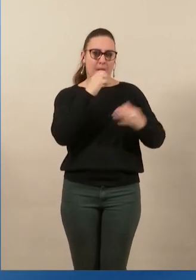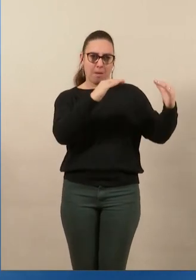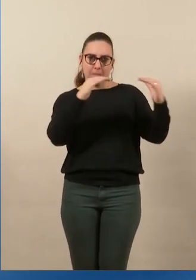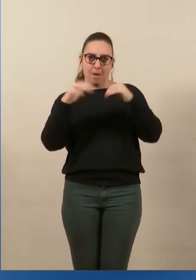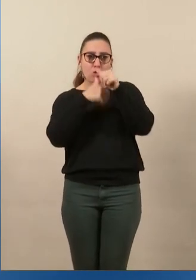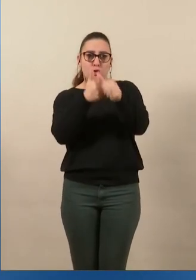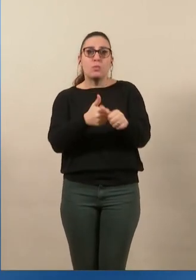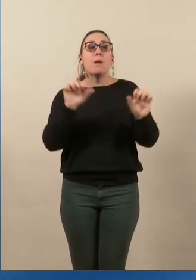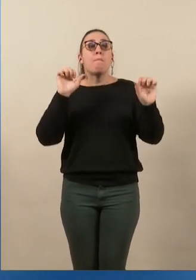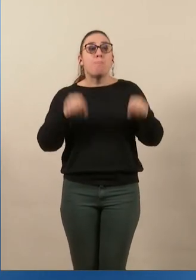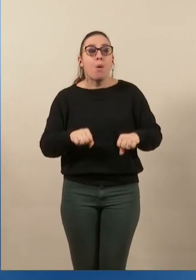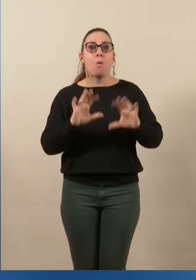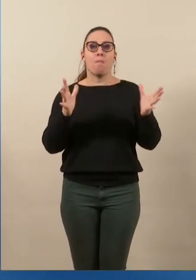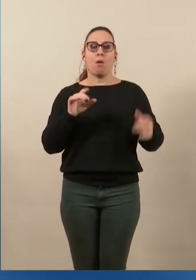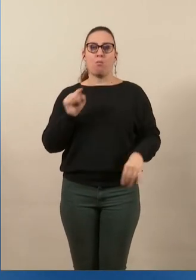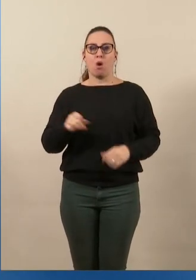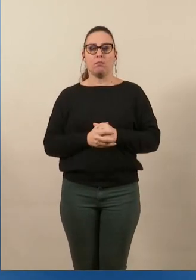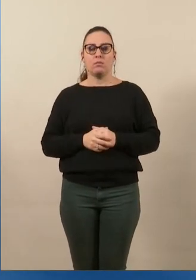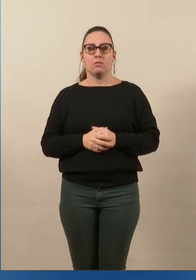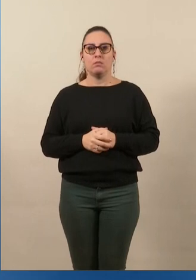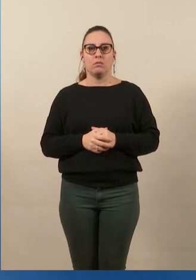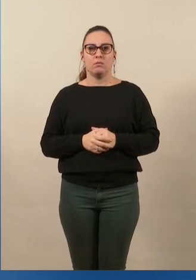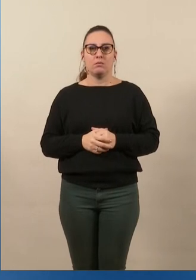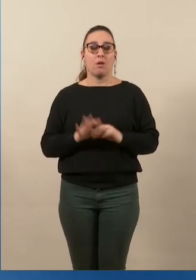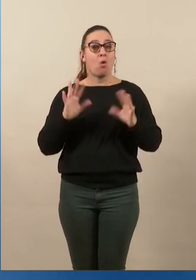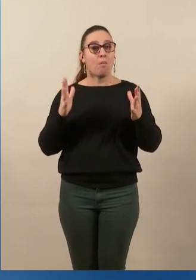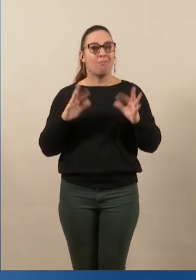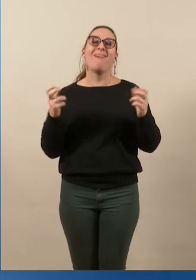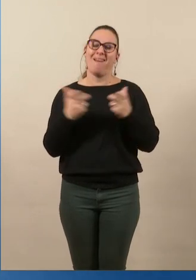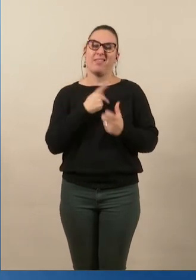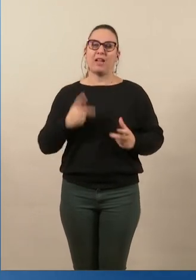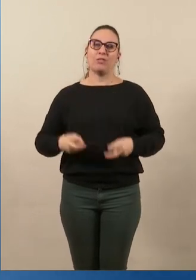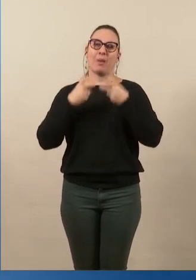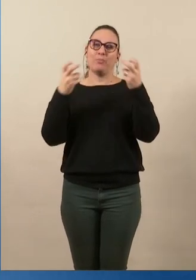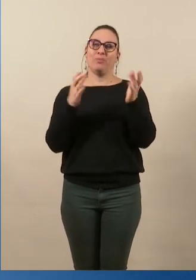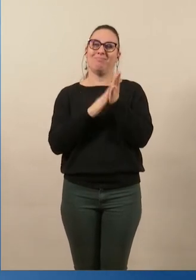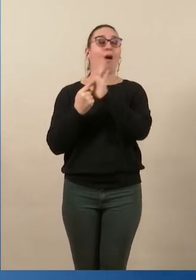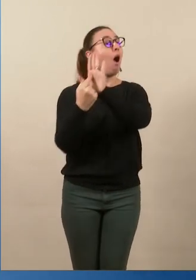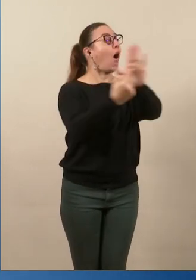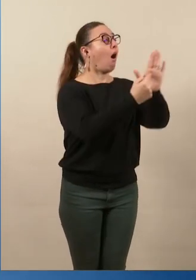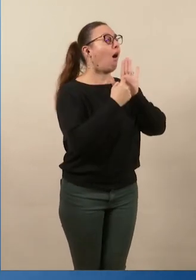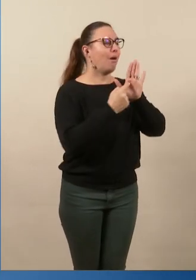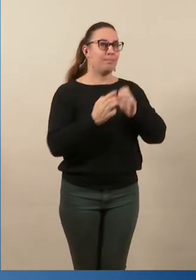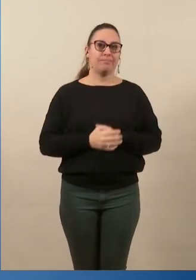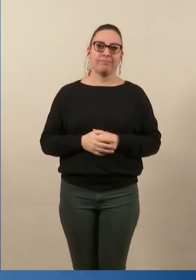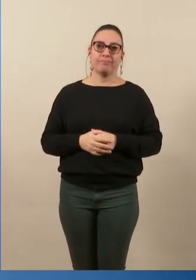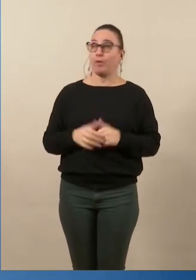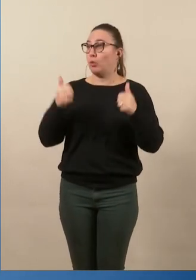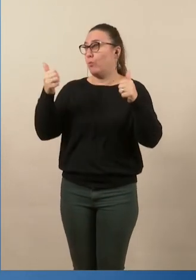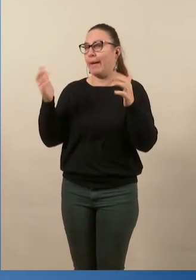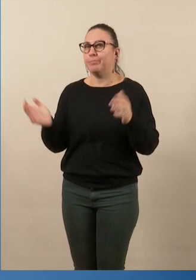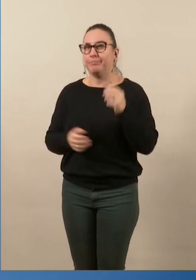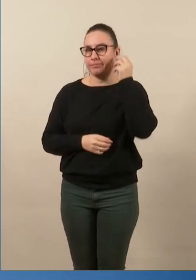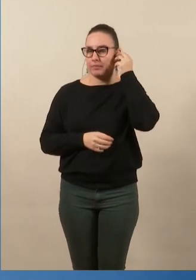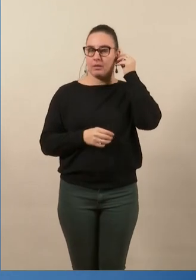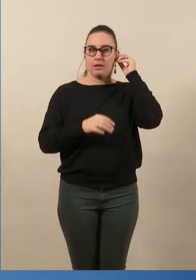facultés fin de citation ceci bien sûr pour justifier l'augmentation de la taxe foncière sur le dos des propriétaires bah voyons comme si les